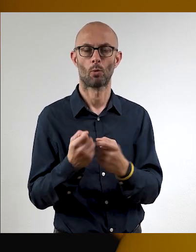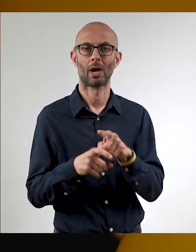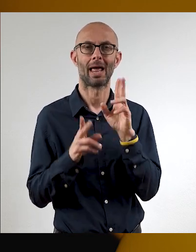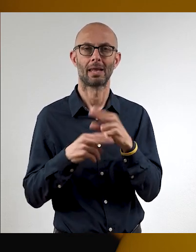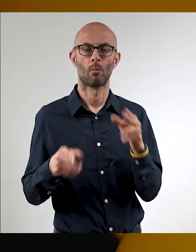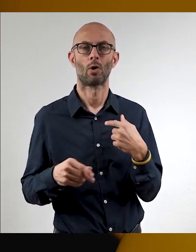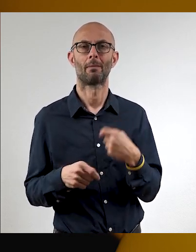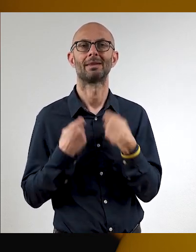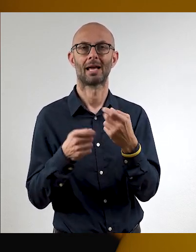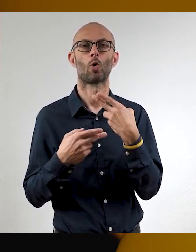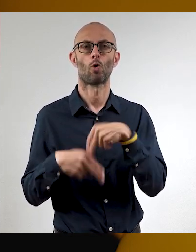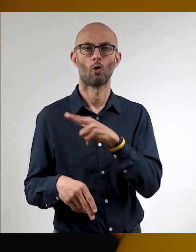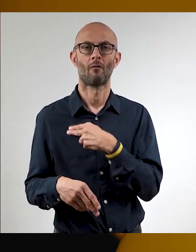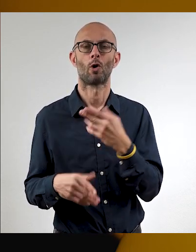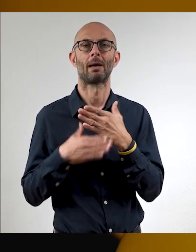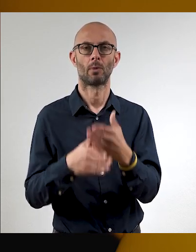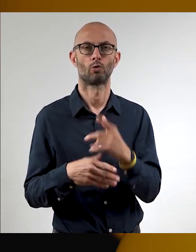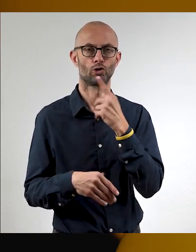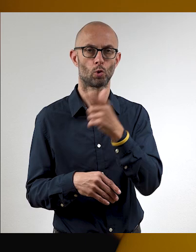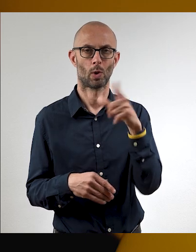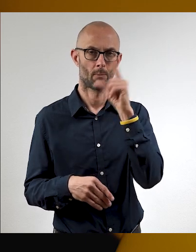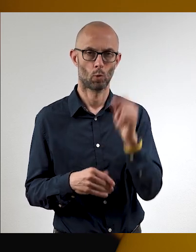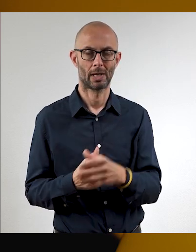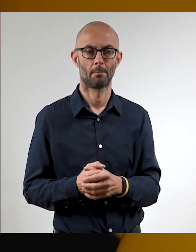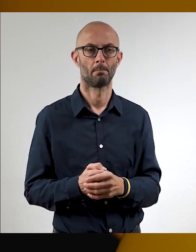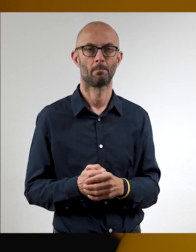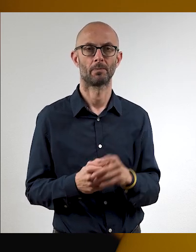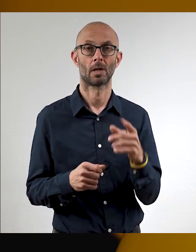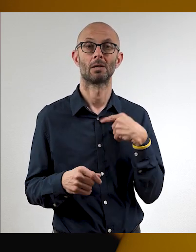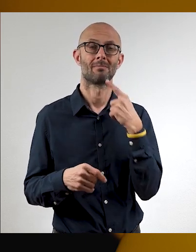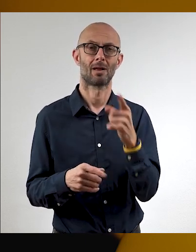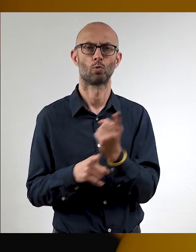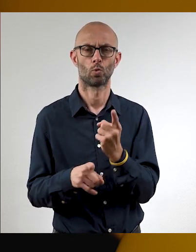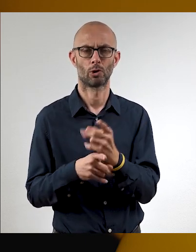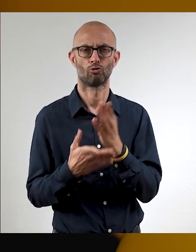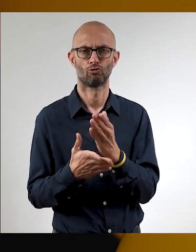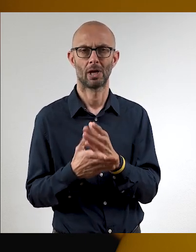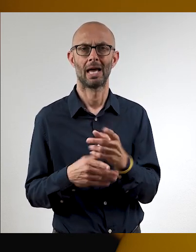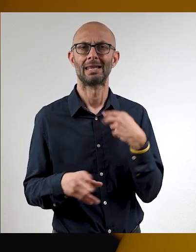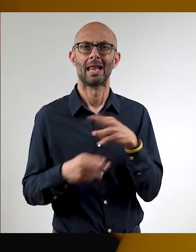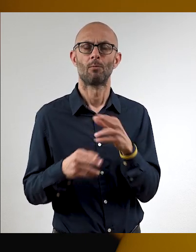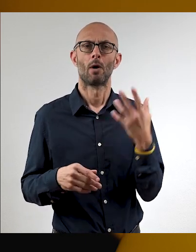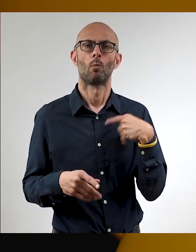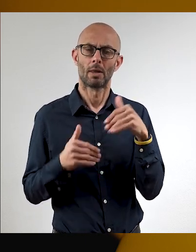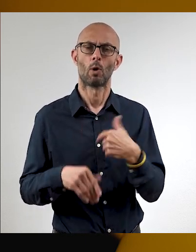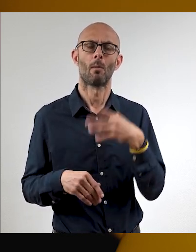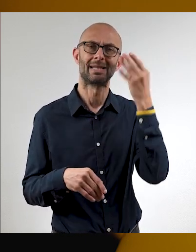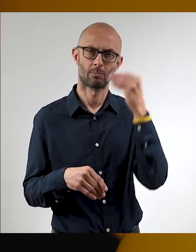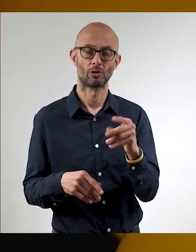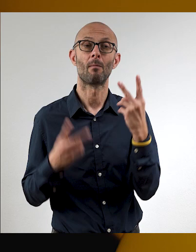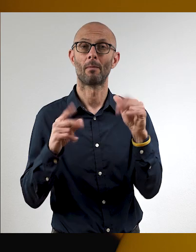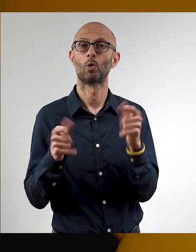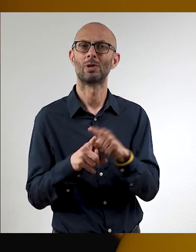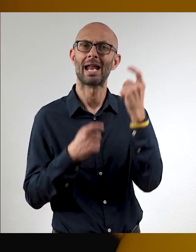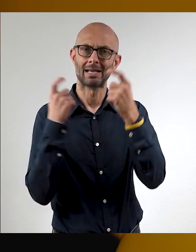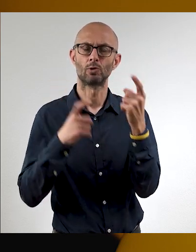bom mogla nuditi odgovorne pomoči drugim ljudem. Omenila sem že, da moramo biti spoštljivi. Pomembno je